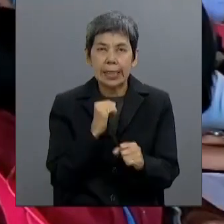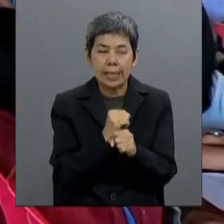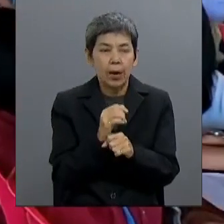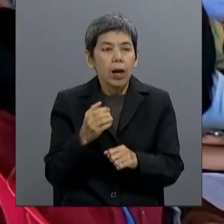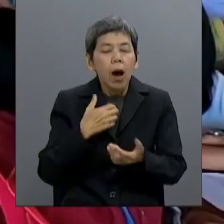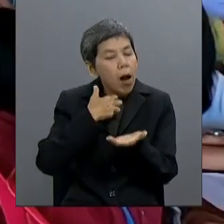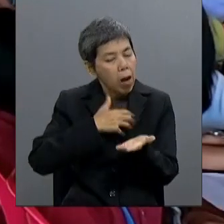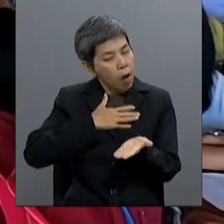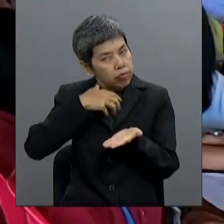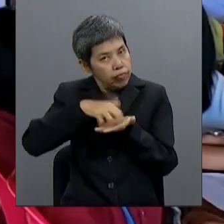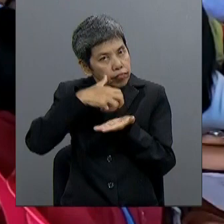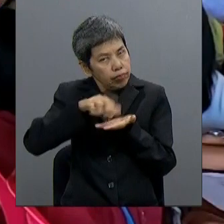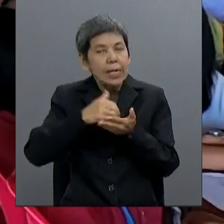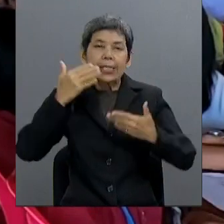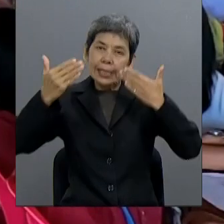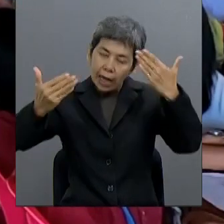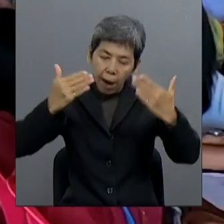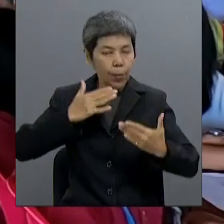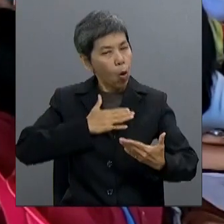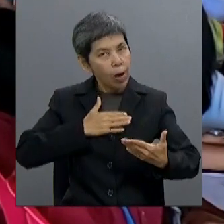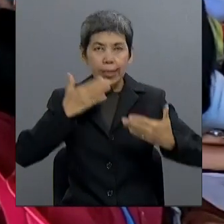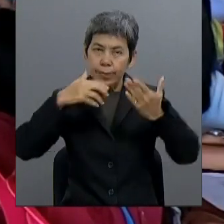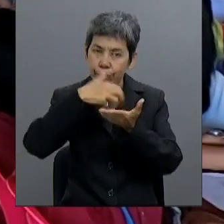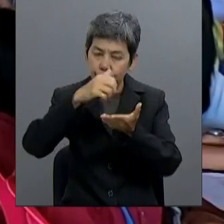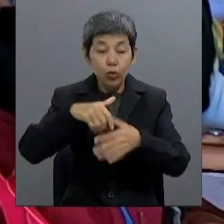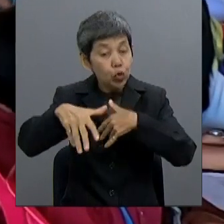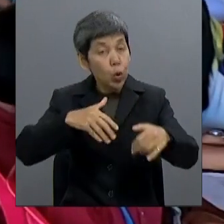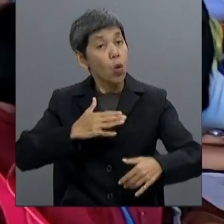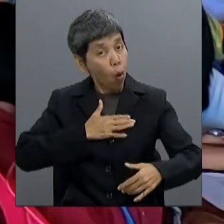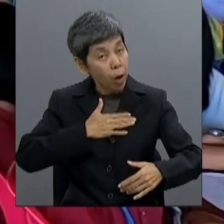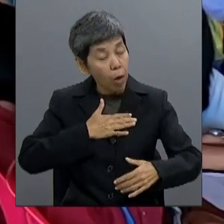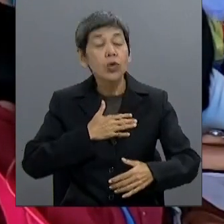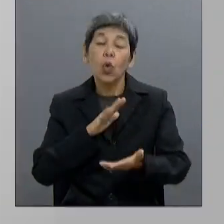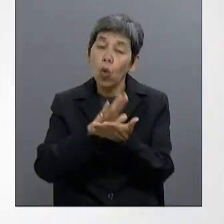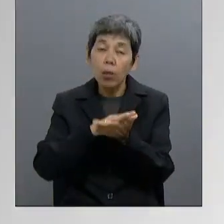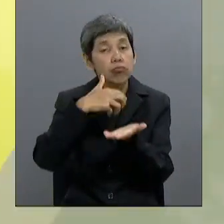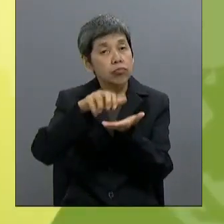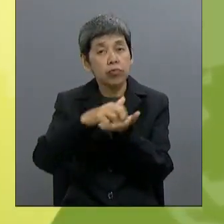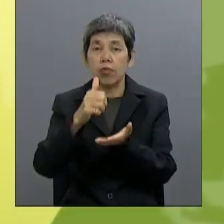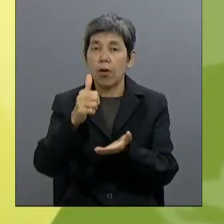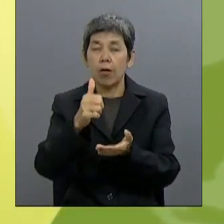อดเรื่องราวกิจกรรมของเราหรือชุมชนของโรงเรียนได้ด้วย